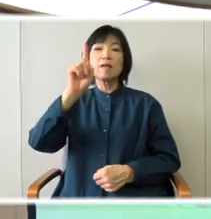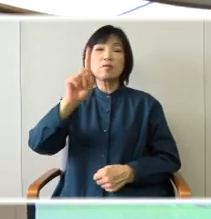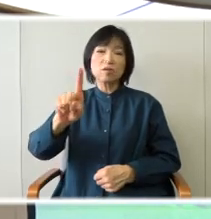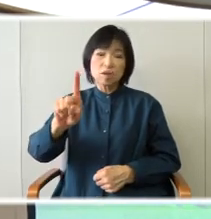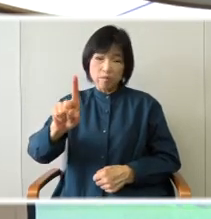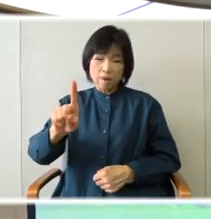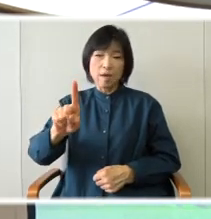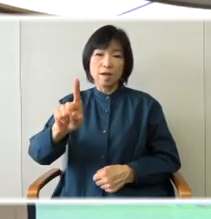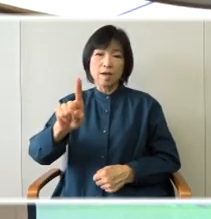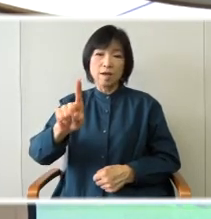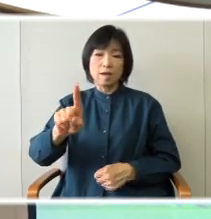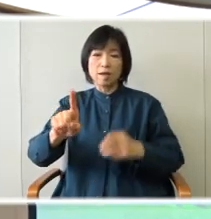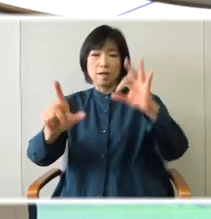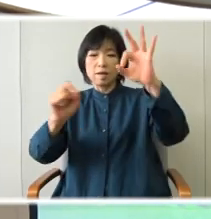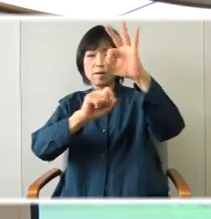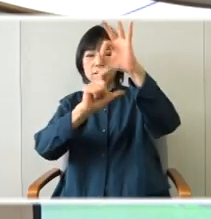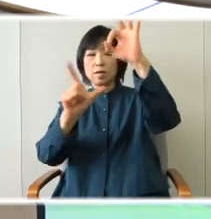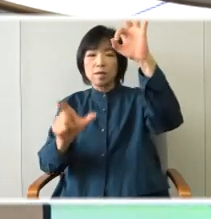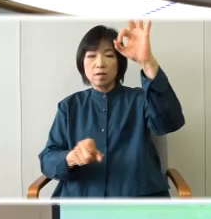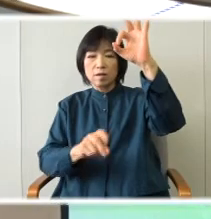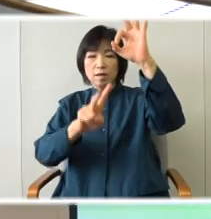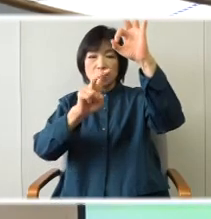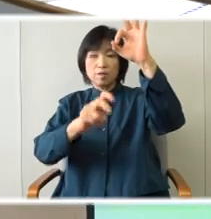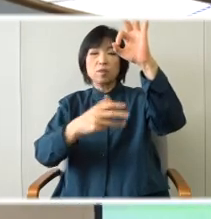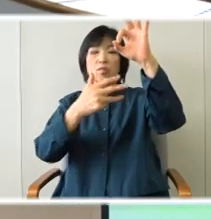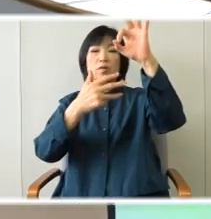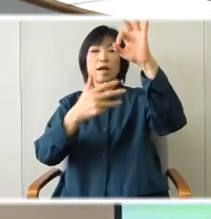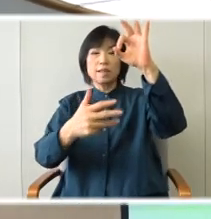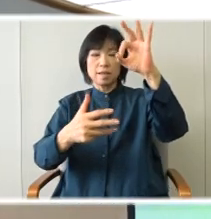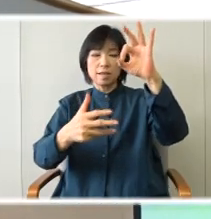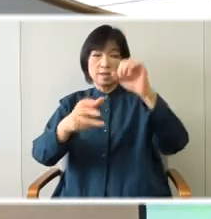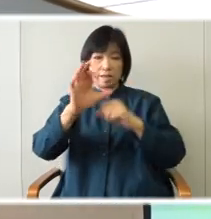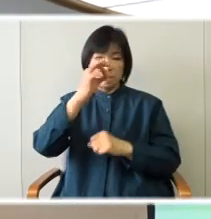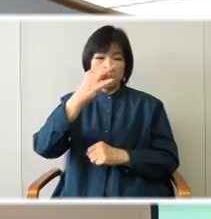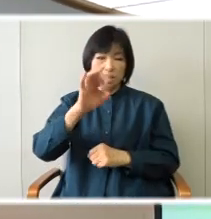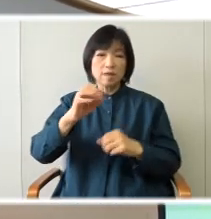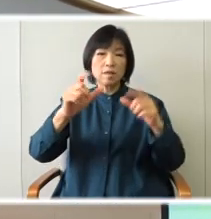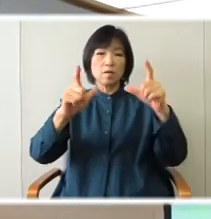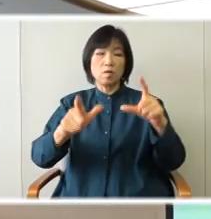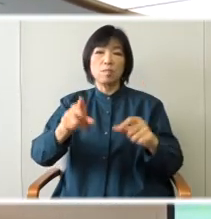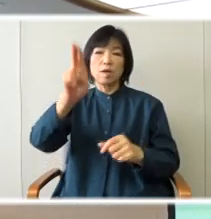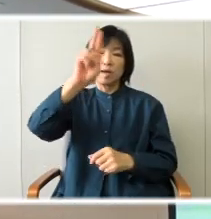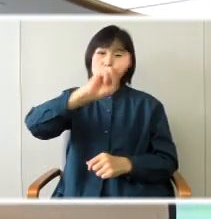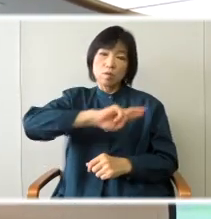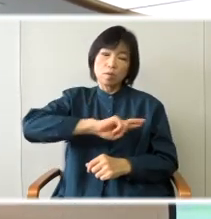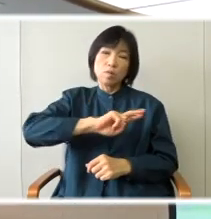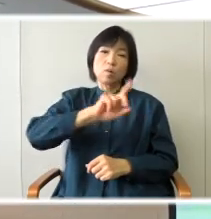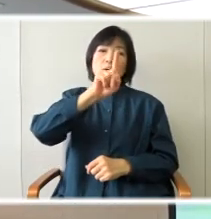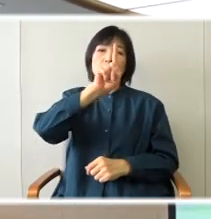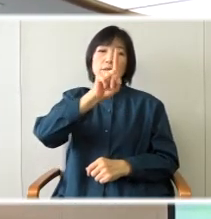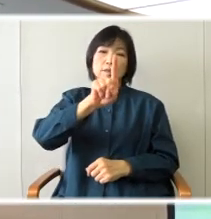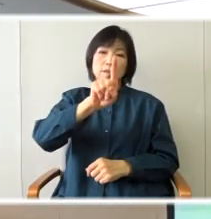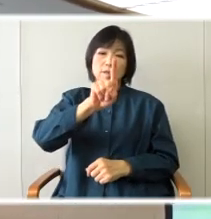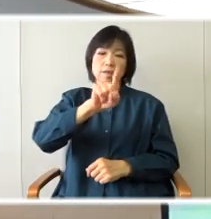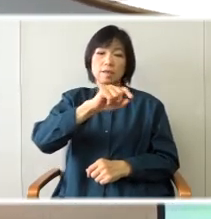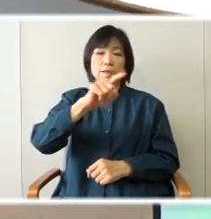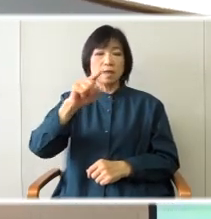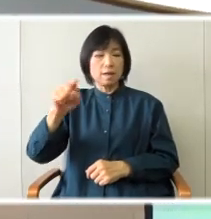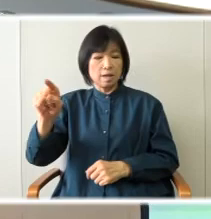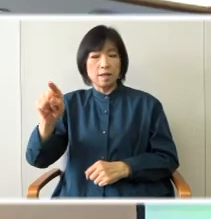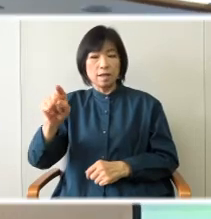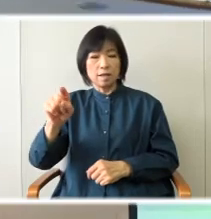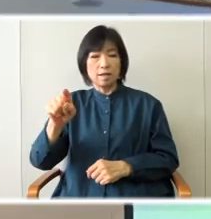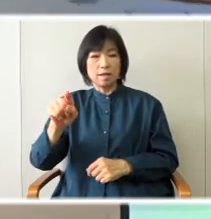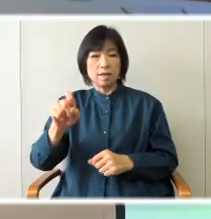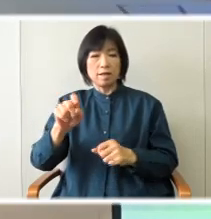ございますけれども、10月の28日金曜日、午後1時30分からお願いしたい